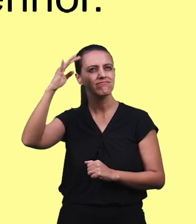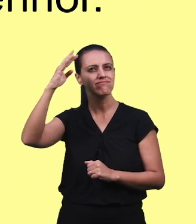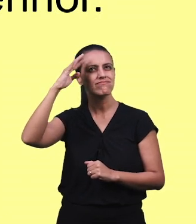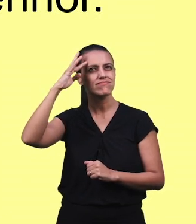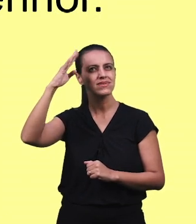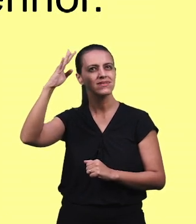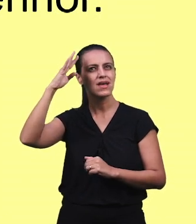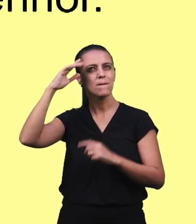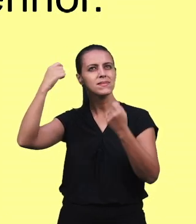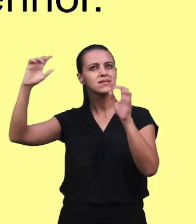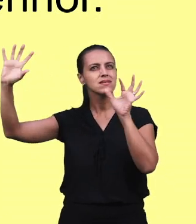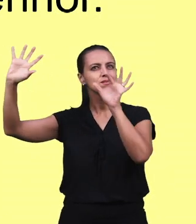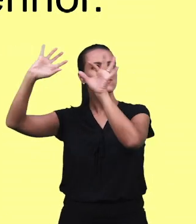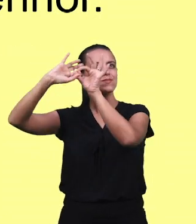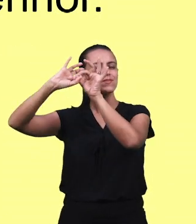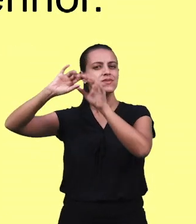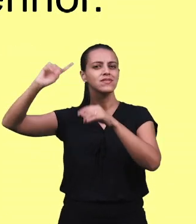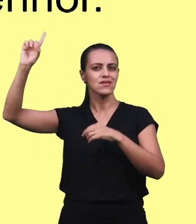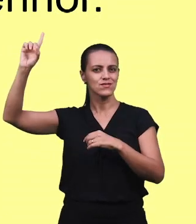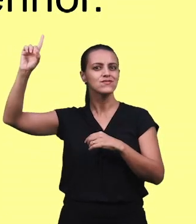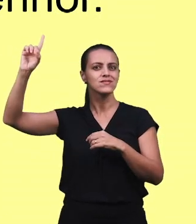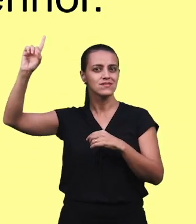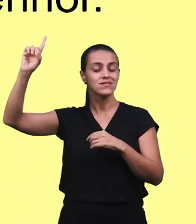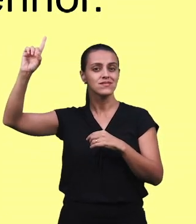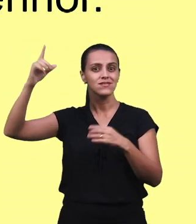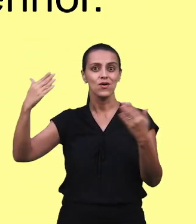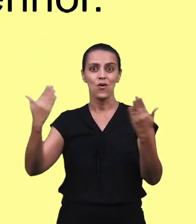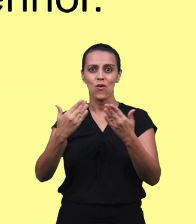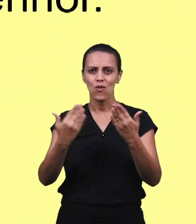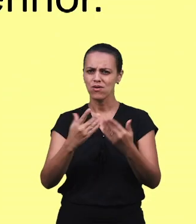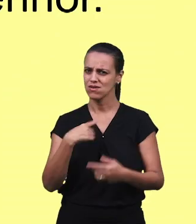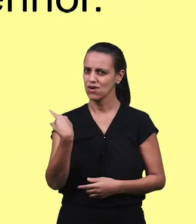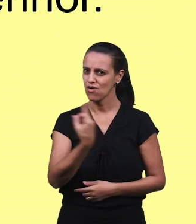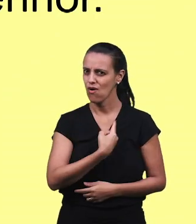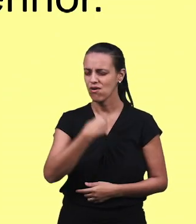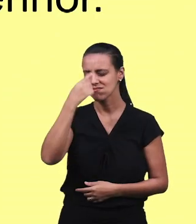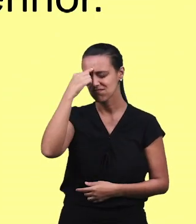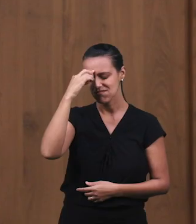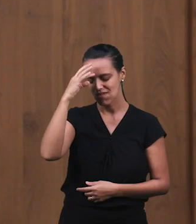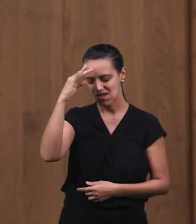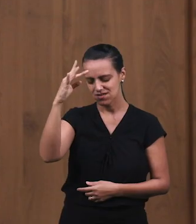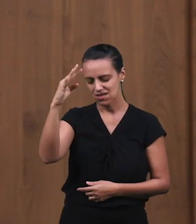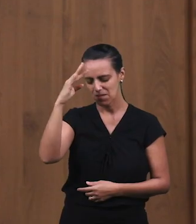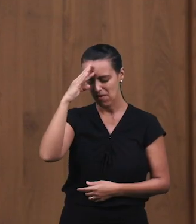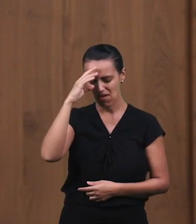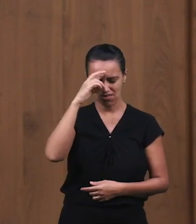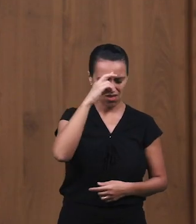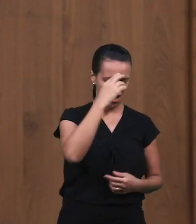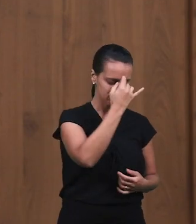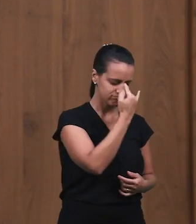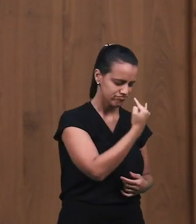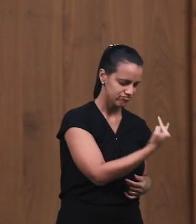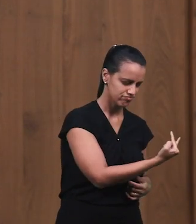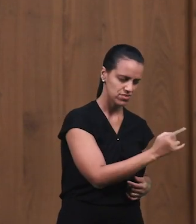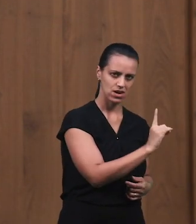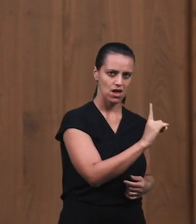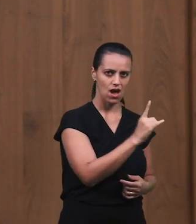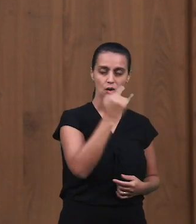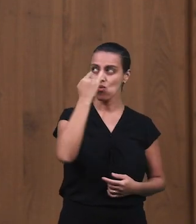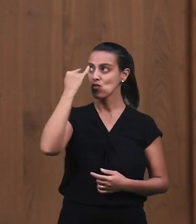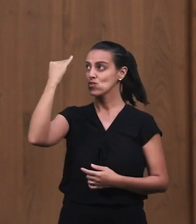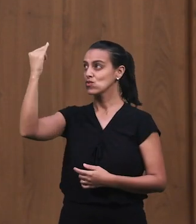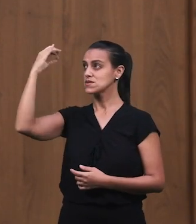ses pensées tournées vers Dieu. Et aujourd'hui, nos pensées sont conservées par le